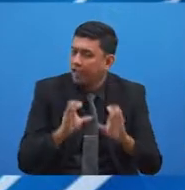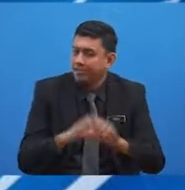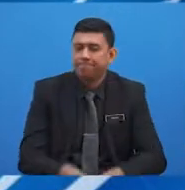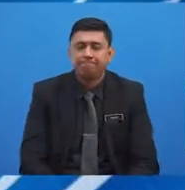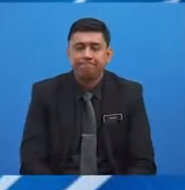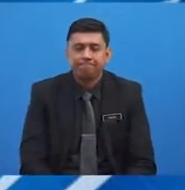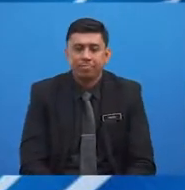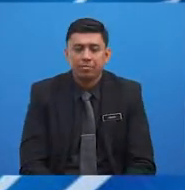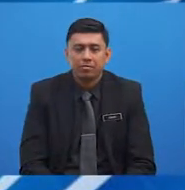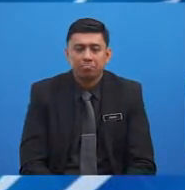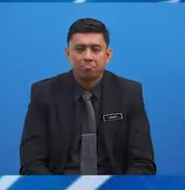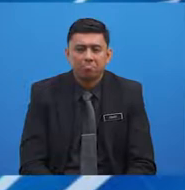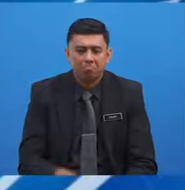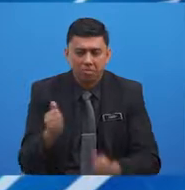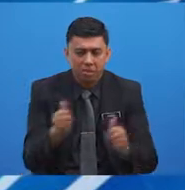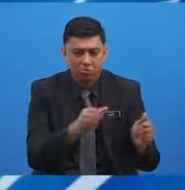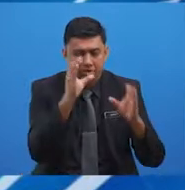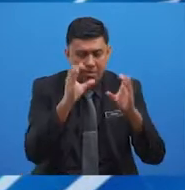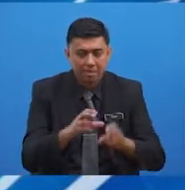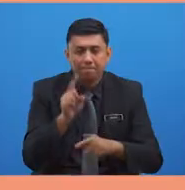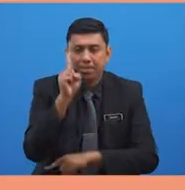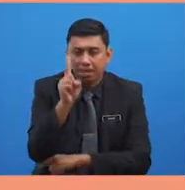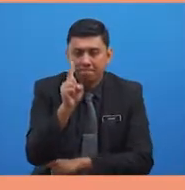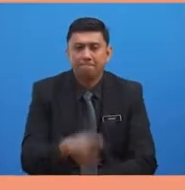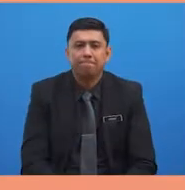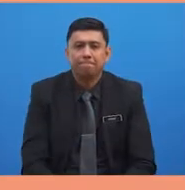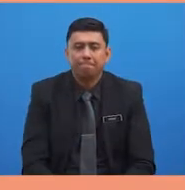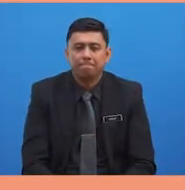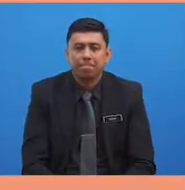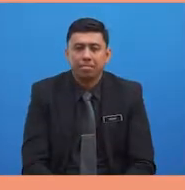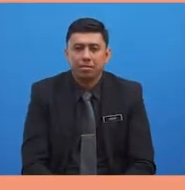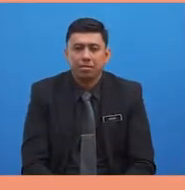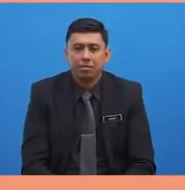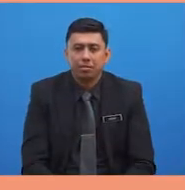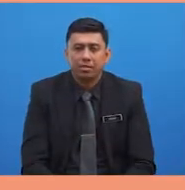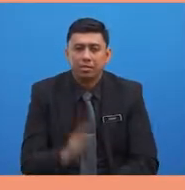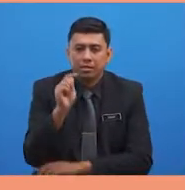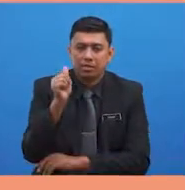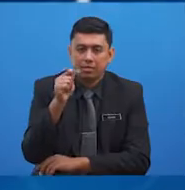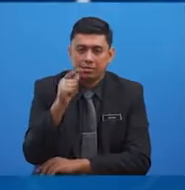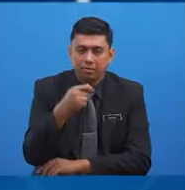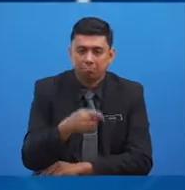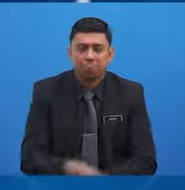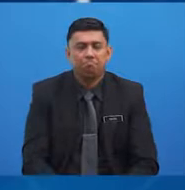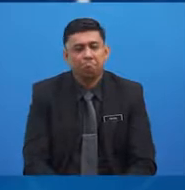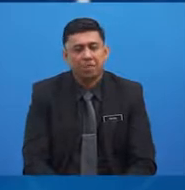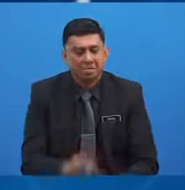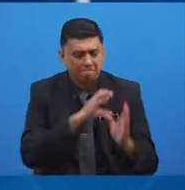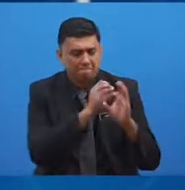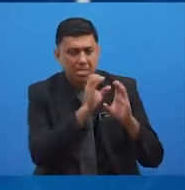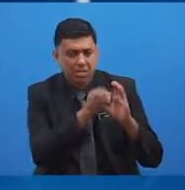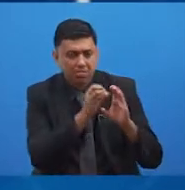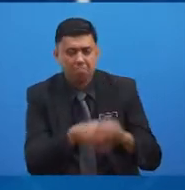Konsep pengaturcaraan yang pertama ialah pengisytiharan data. Setiap